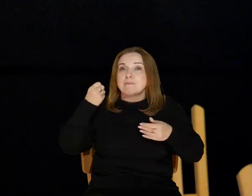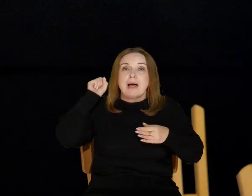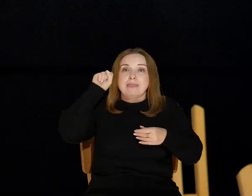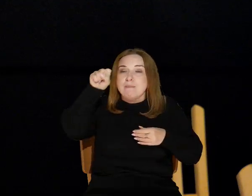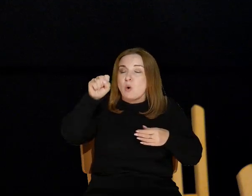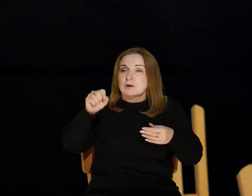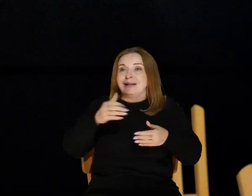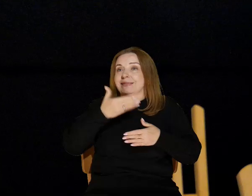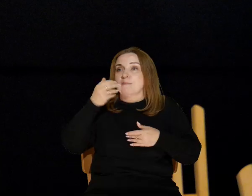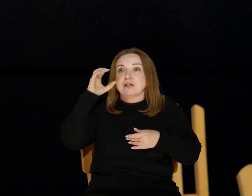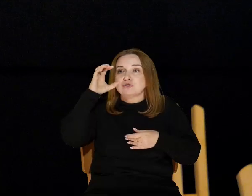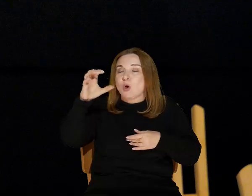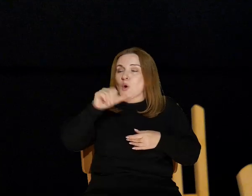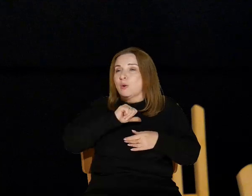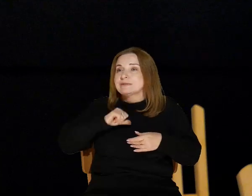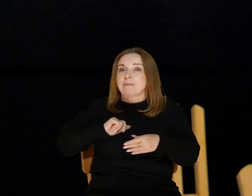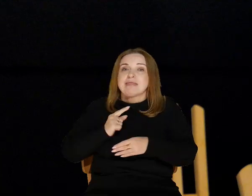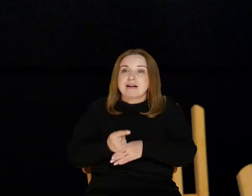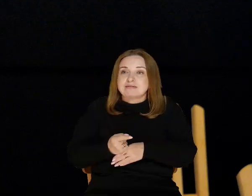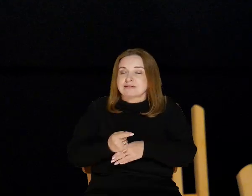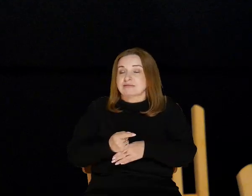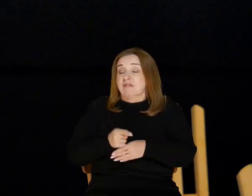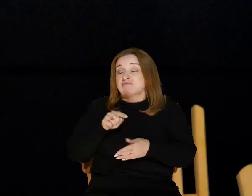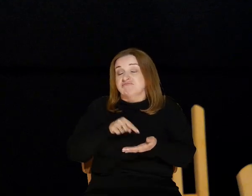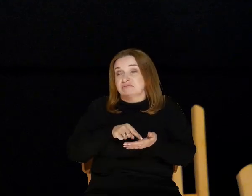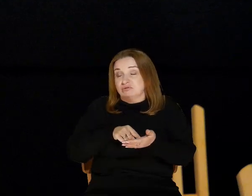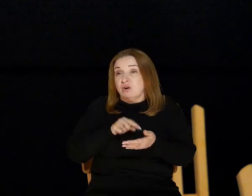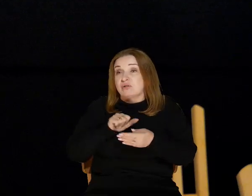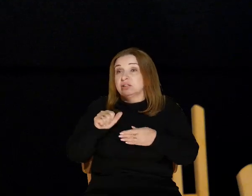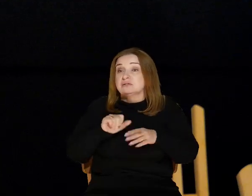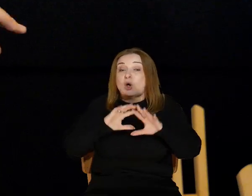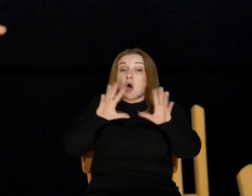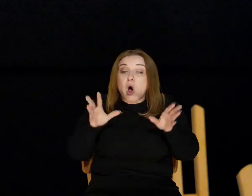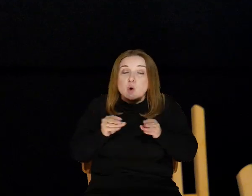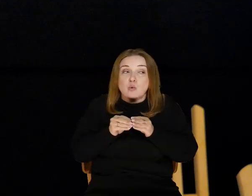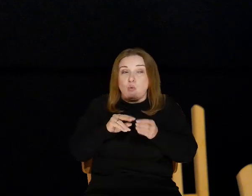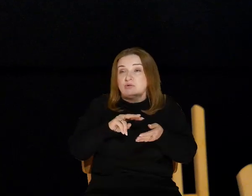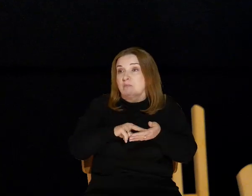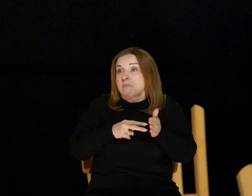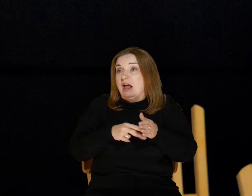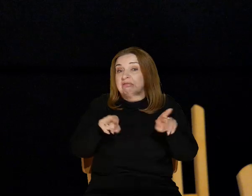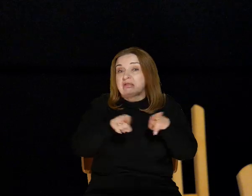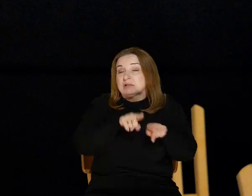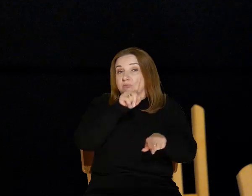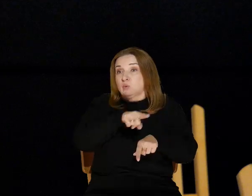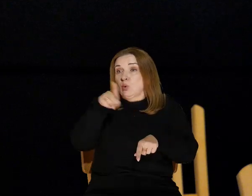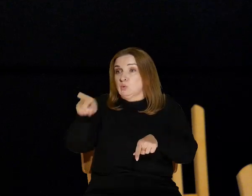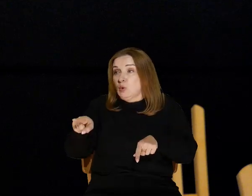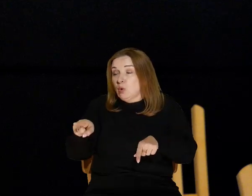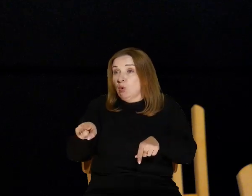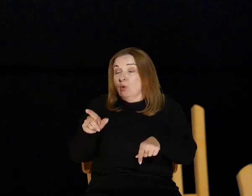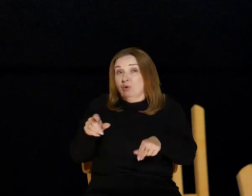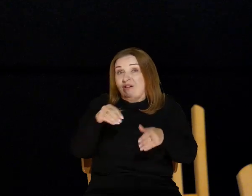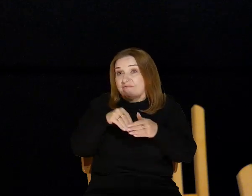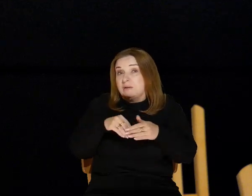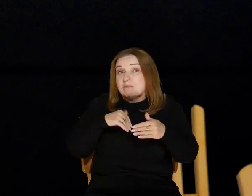i zdolności do też jakiegoś samostanowienia. I to myślę, że jest ten schemat, który jest bardzo podobny w tych wielu narodach. Podobnie jest z